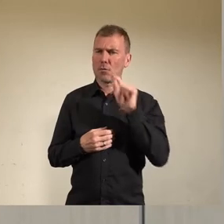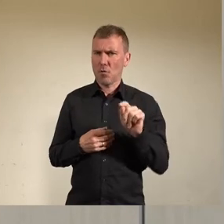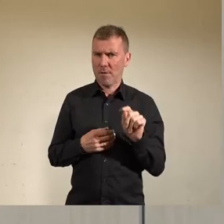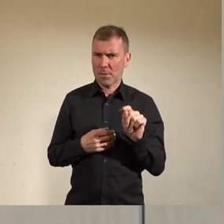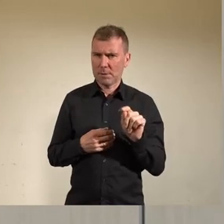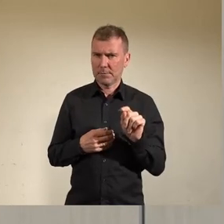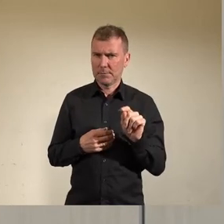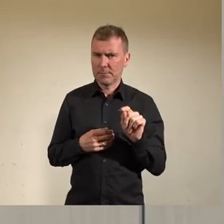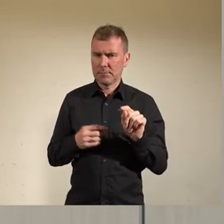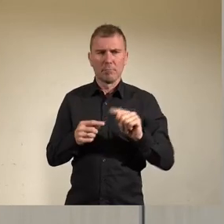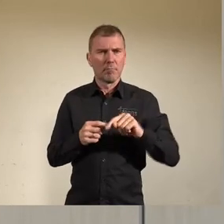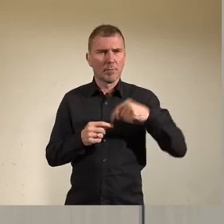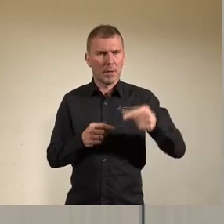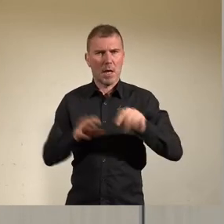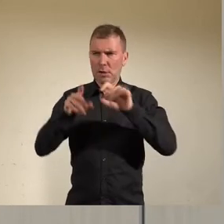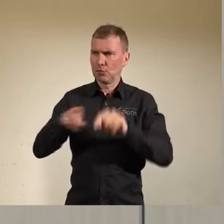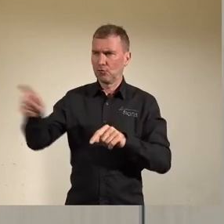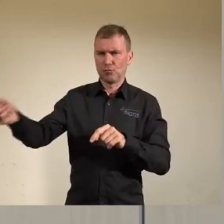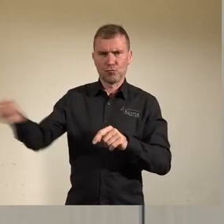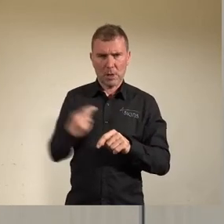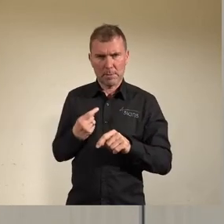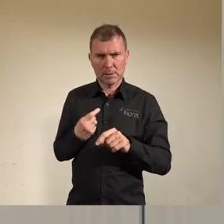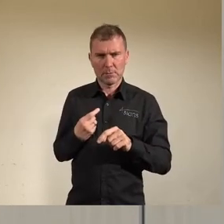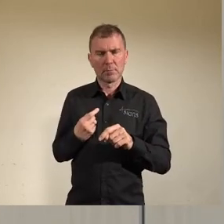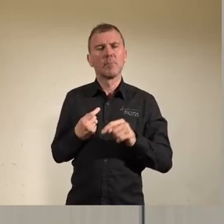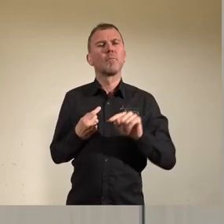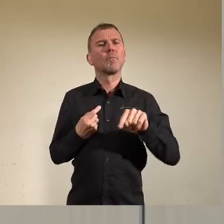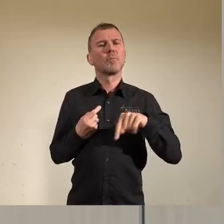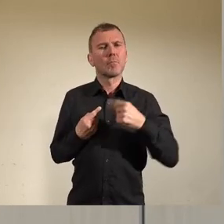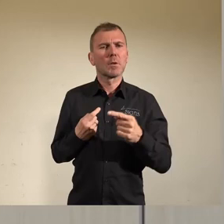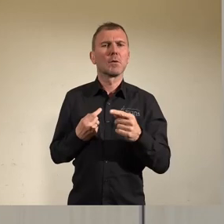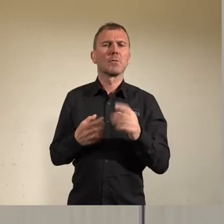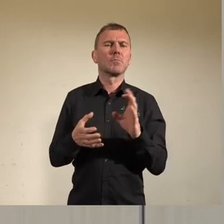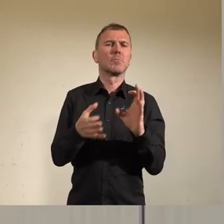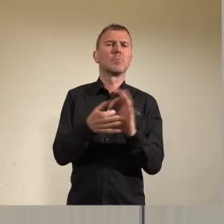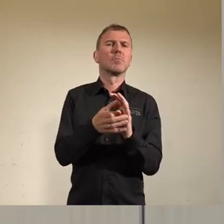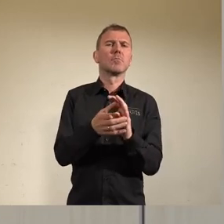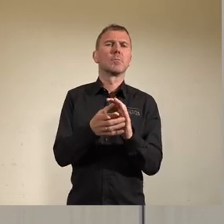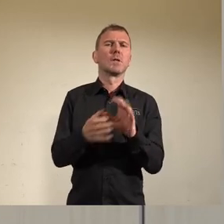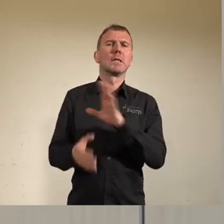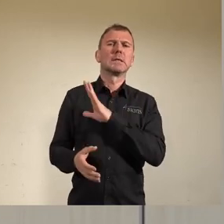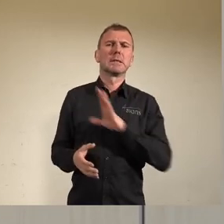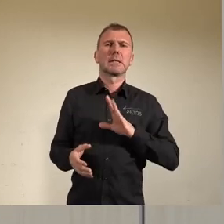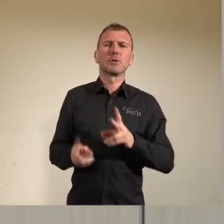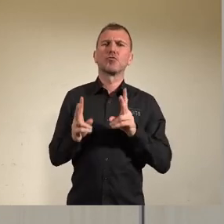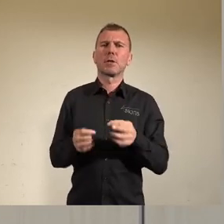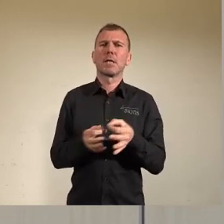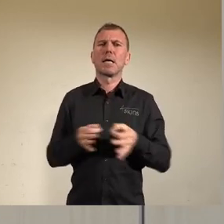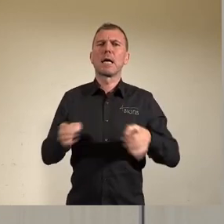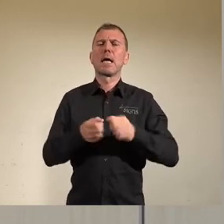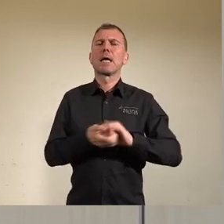November, nach diesem Schreiben. Danach hat sich haben wir, und zwar im Zuge über den Sächsischen Städte- und